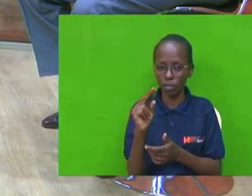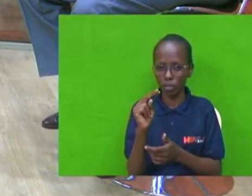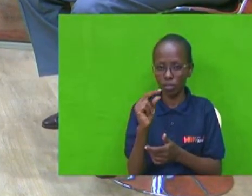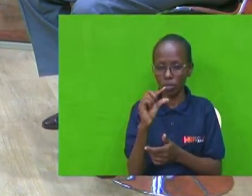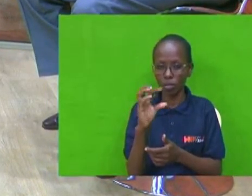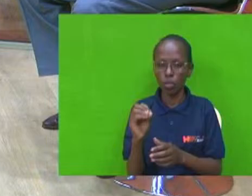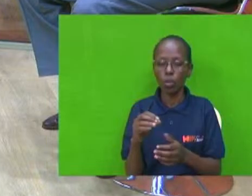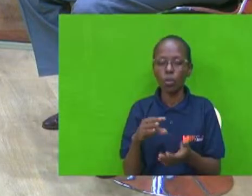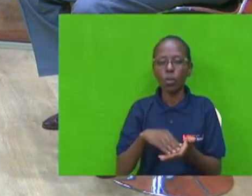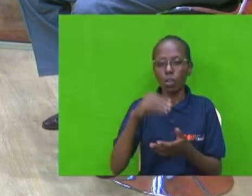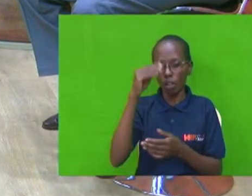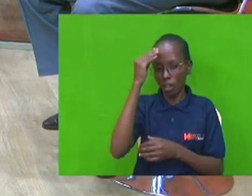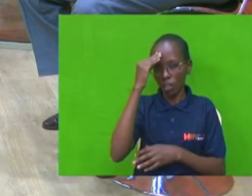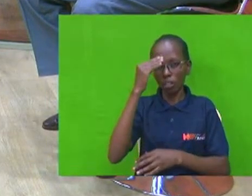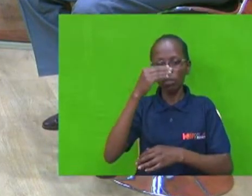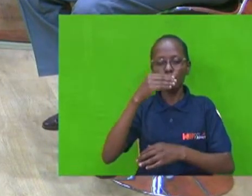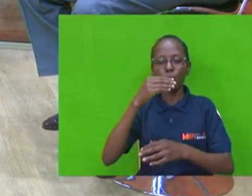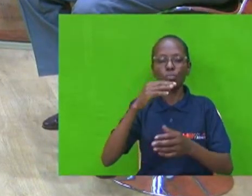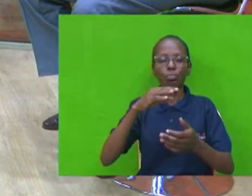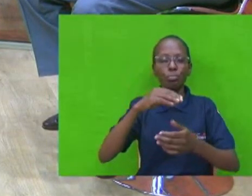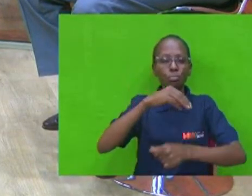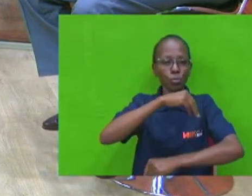Hata mmesoma mashule za kanisa.